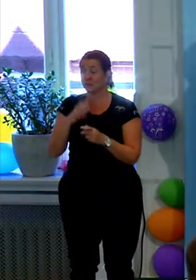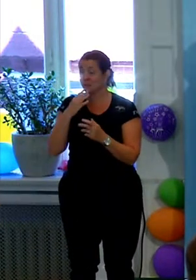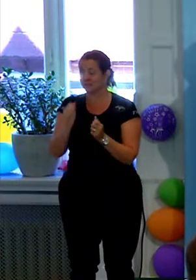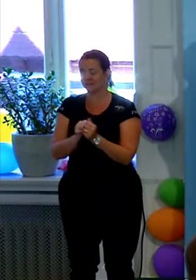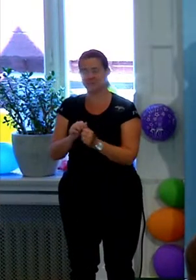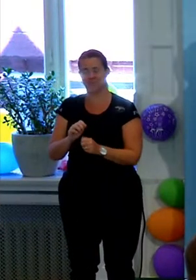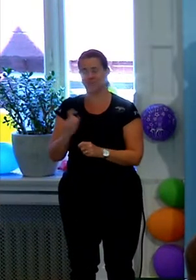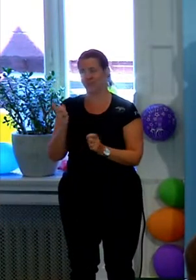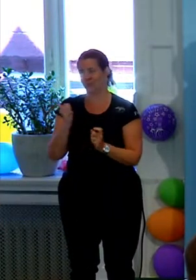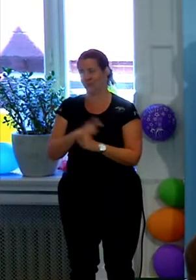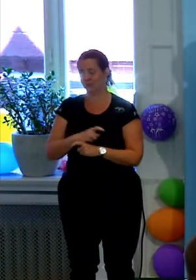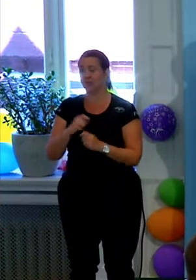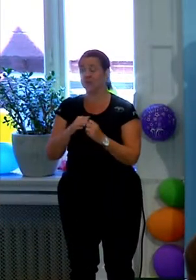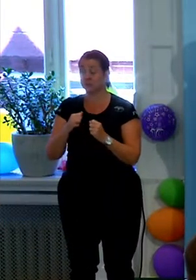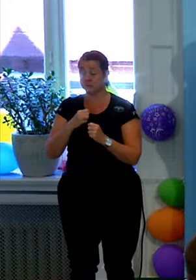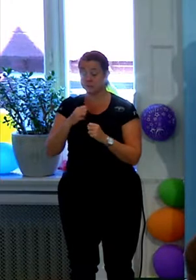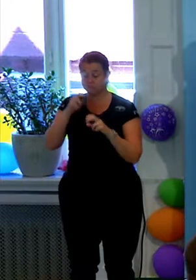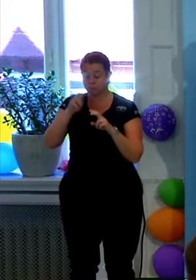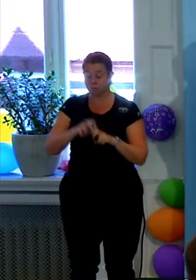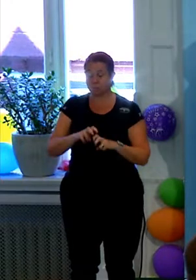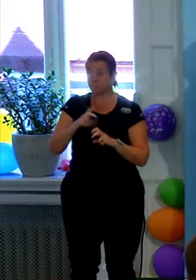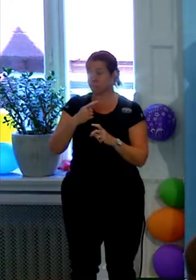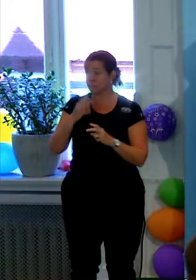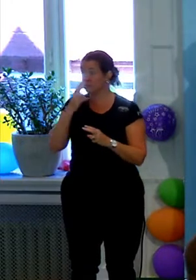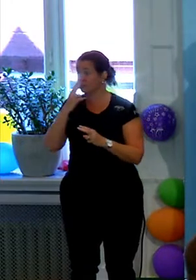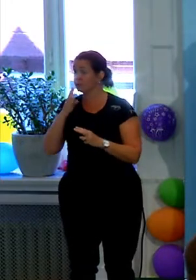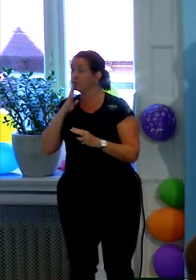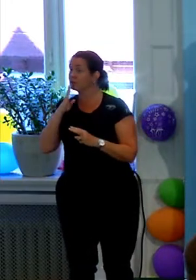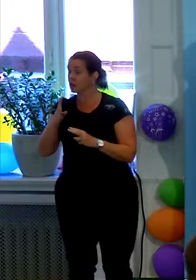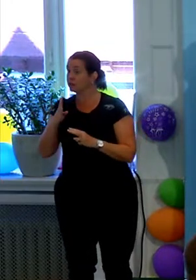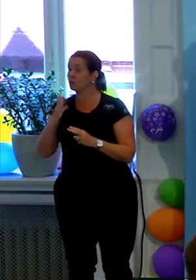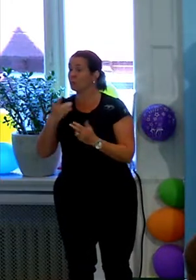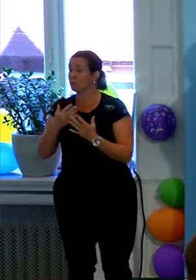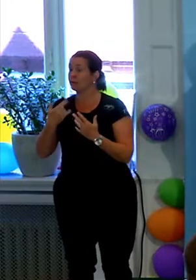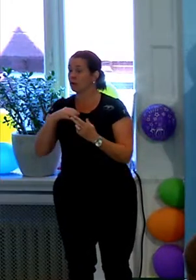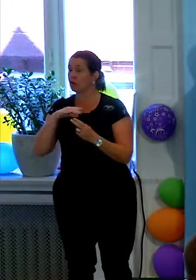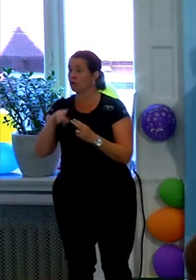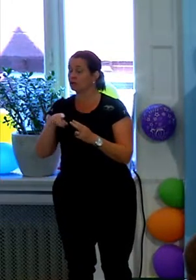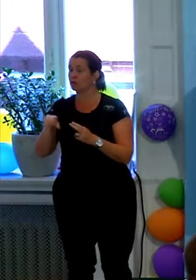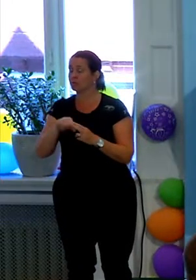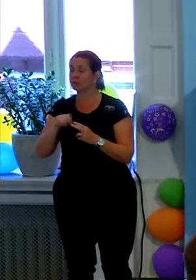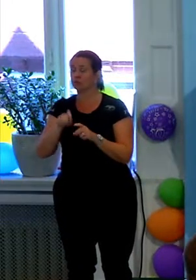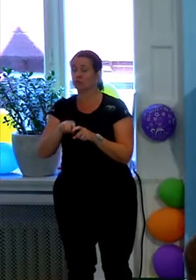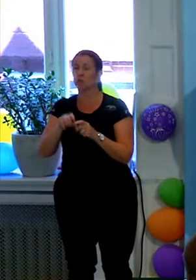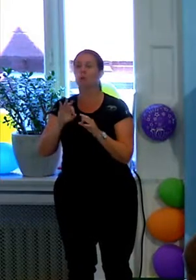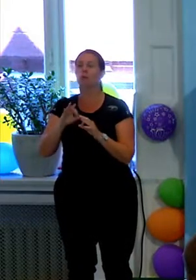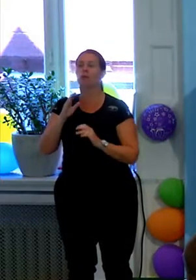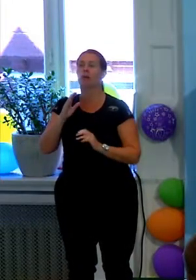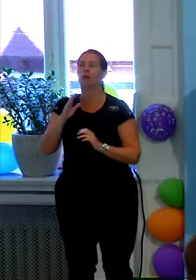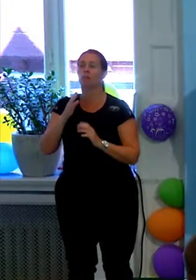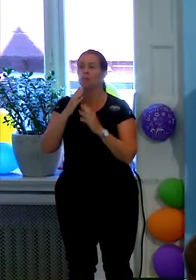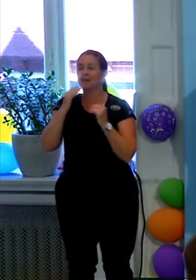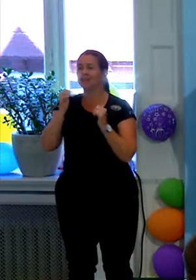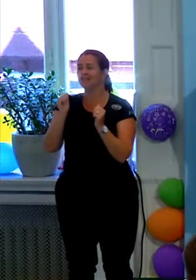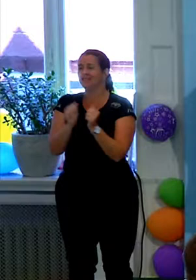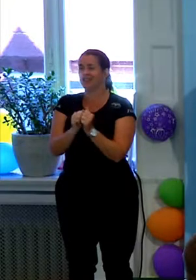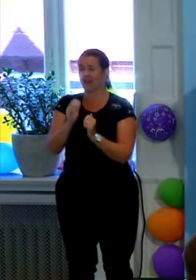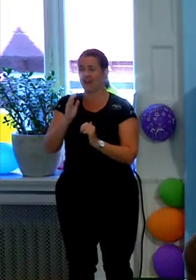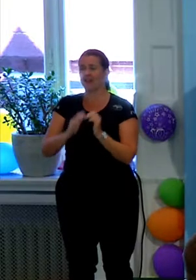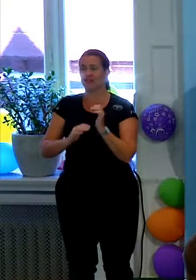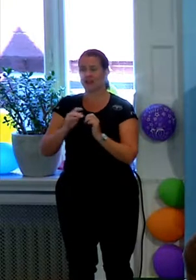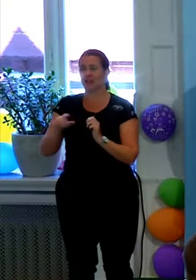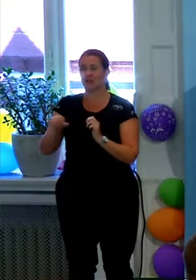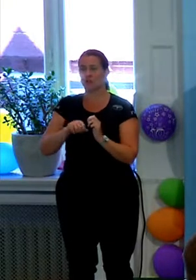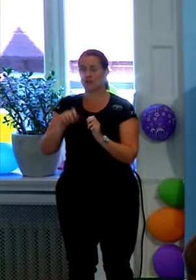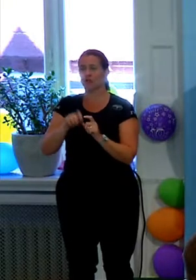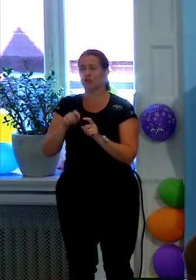Vi tittar på, i och med att det också är en trend och en efterfrågan på det, hur ska vi bättre kunna hantera det framöver? Så att vi håller ju på